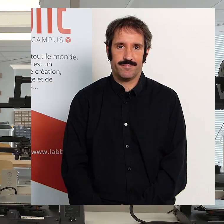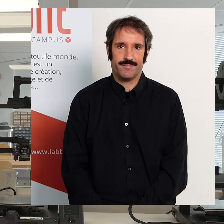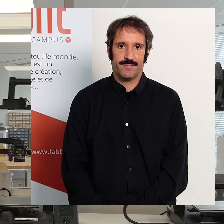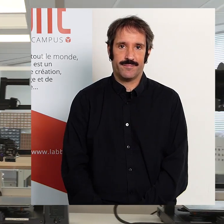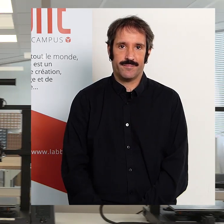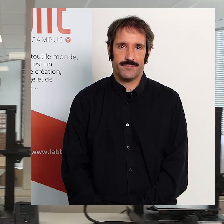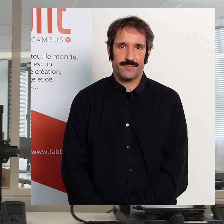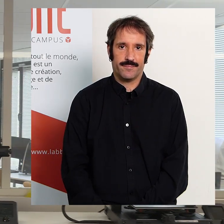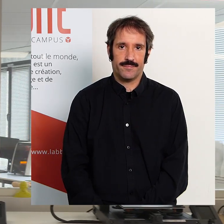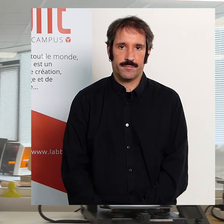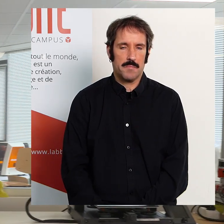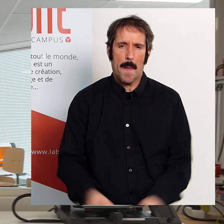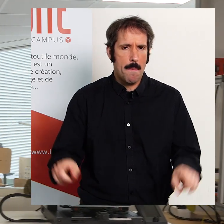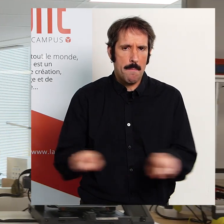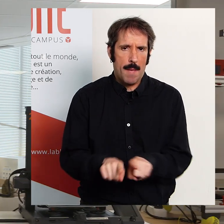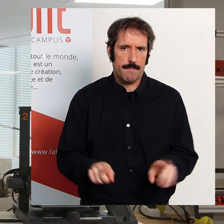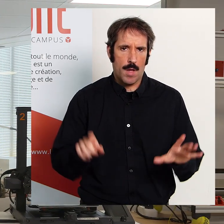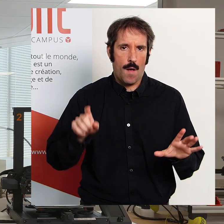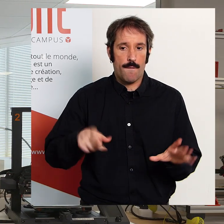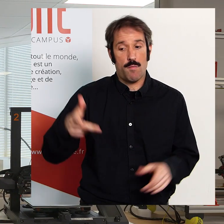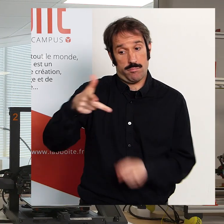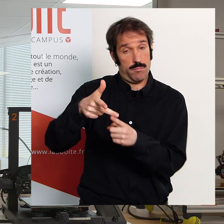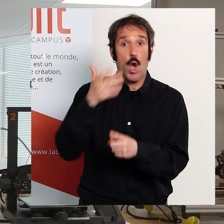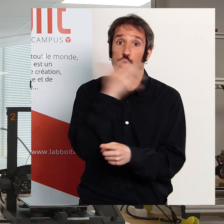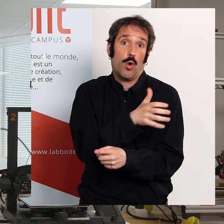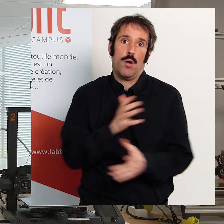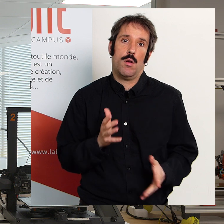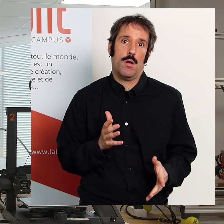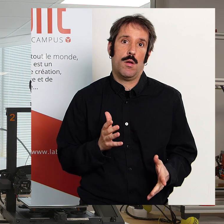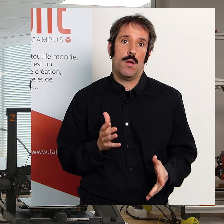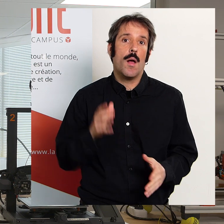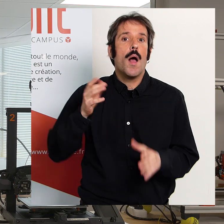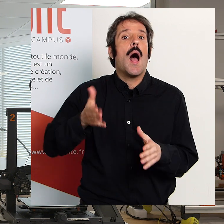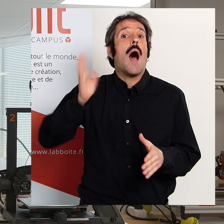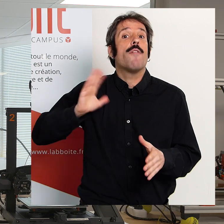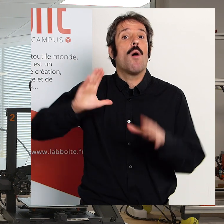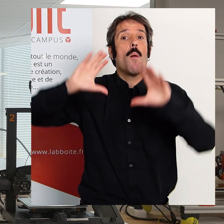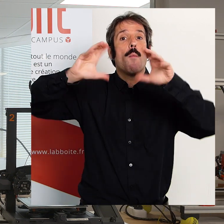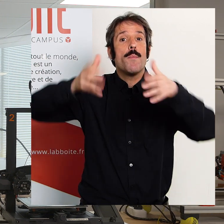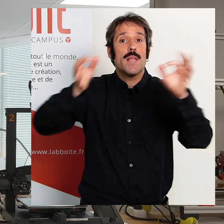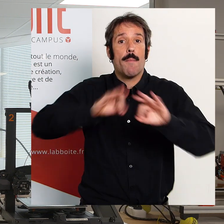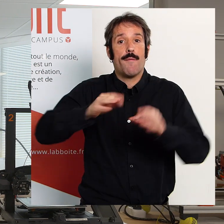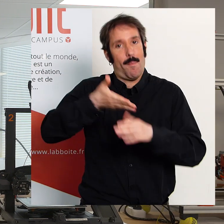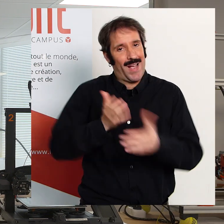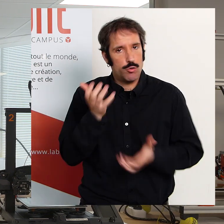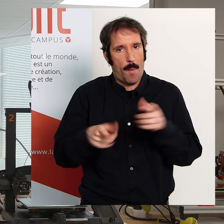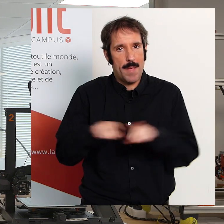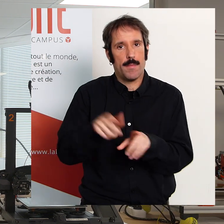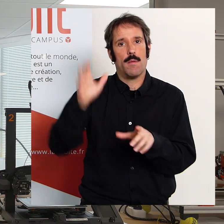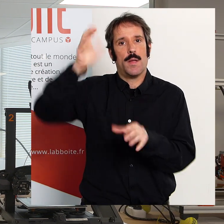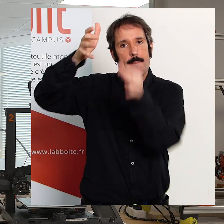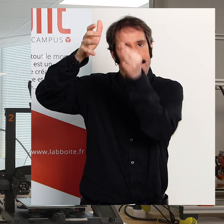ici. Hop. Donc même chose, il faudra que votre buse soit chaude. S'il n'y avait pas de bobine précédemment, pensez à la